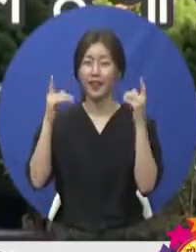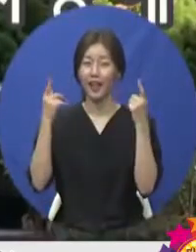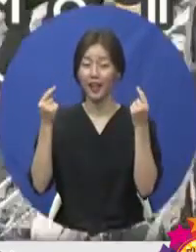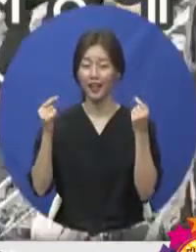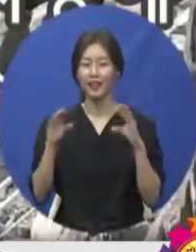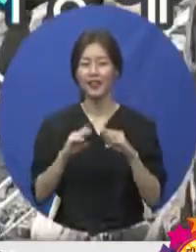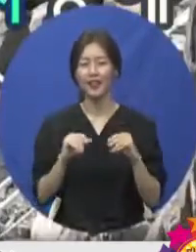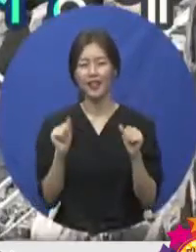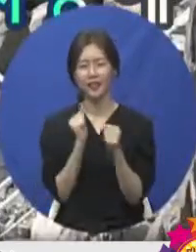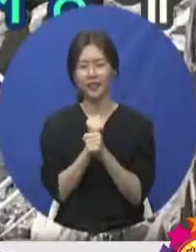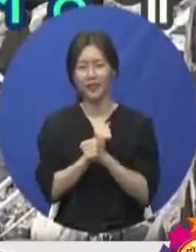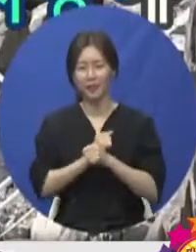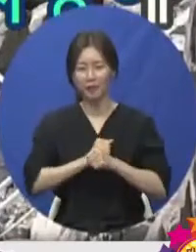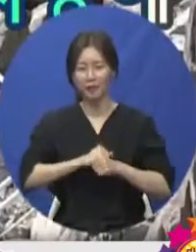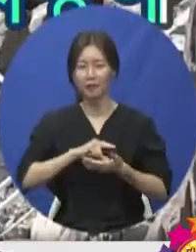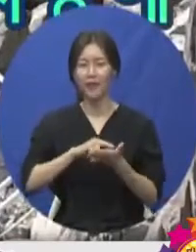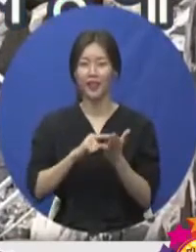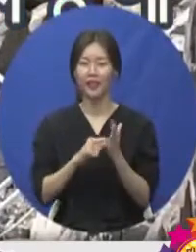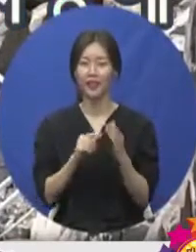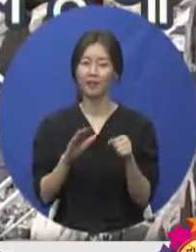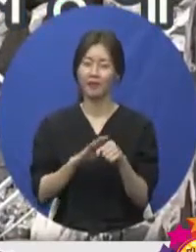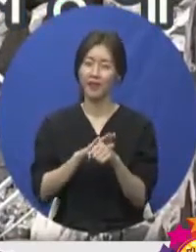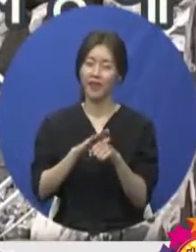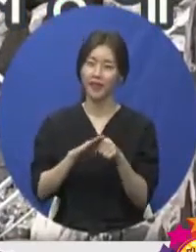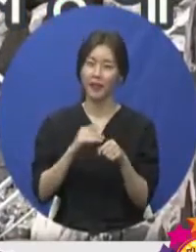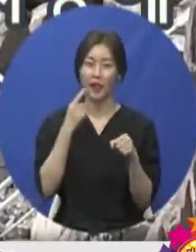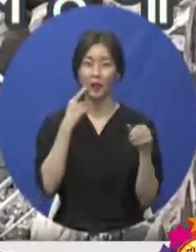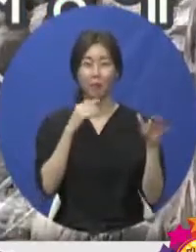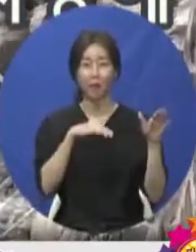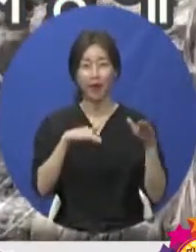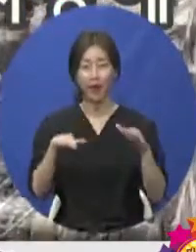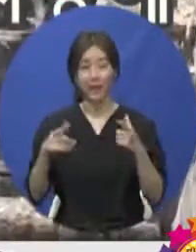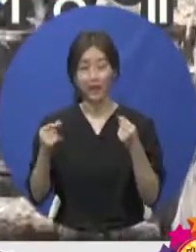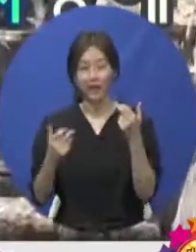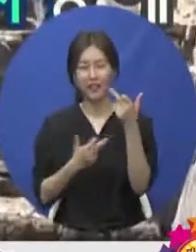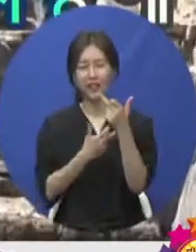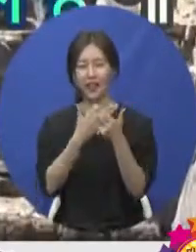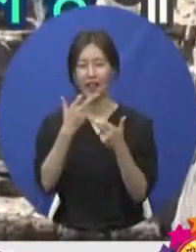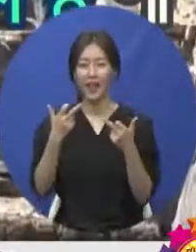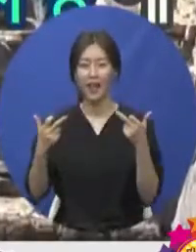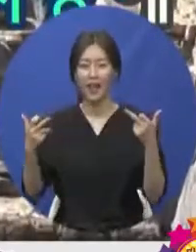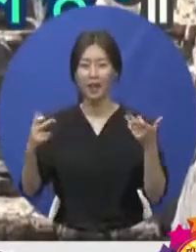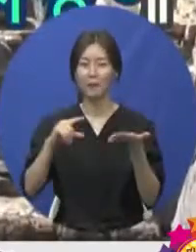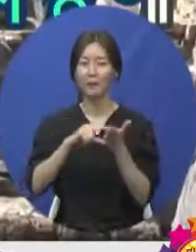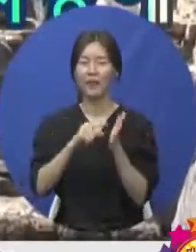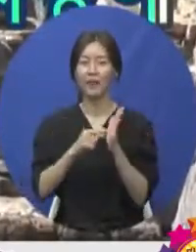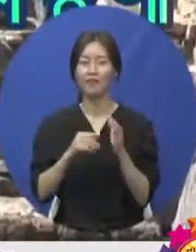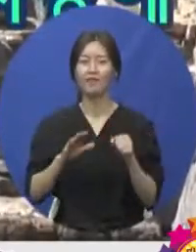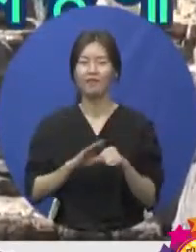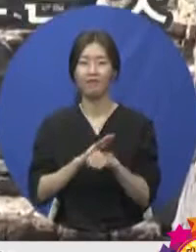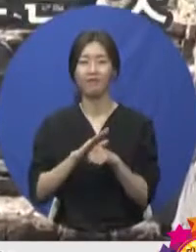하늘만큼 땅만큼 사랑해. 바다만큼 대산만큼 사랑해.